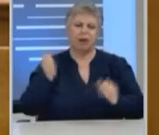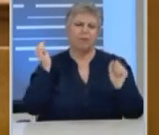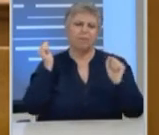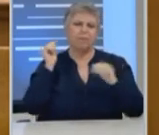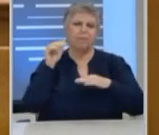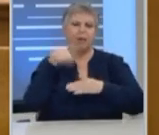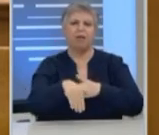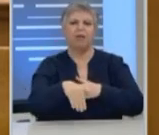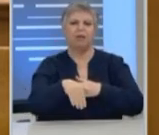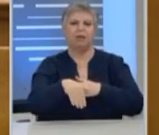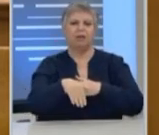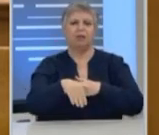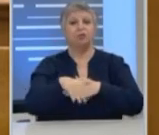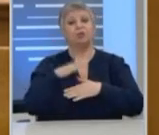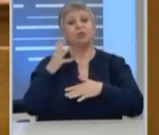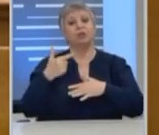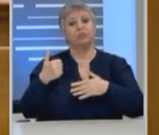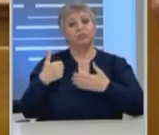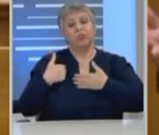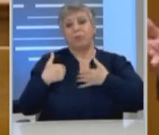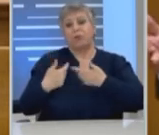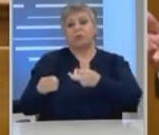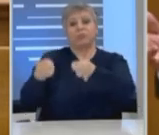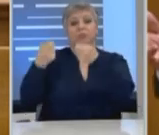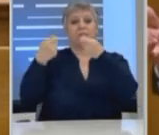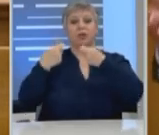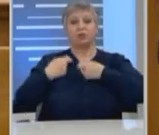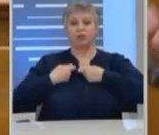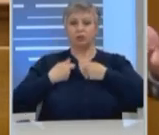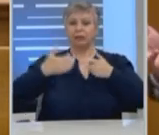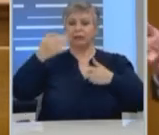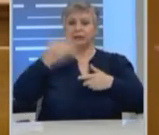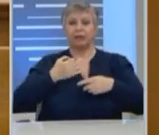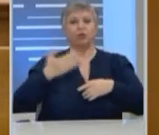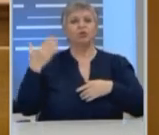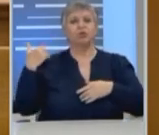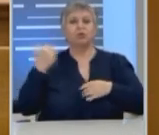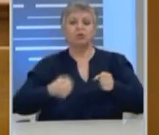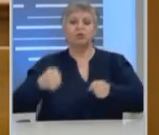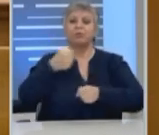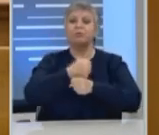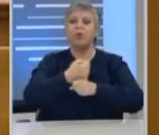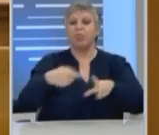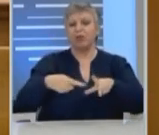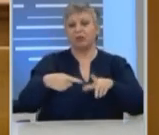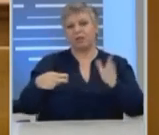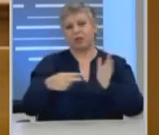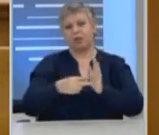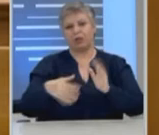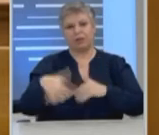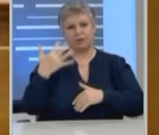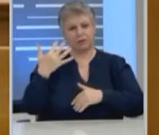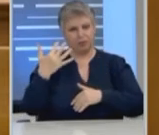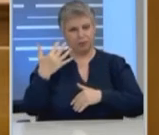ότι παραλάβαμε τον παράδεισο τον Δεκέμβρη του 2015 και έχουμε πάει τη